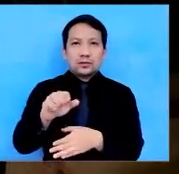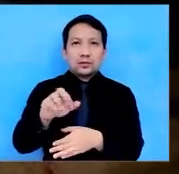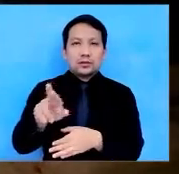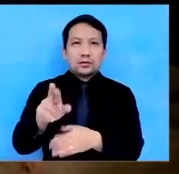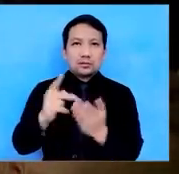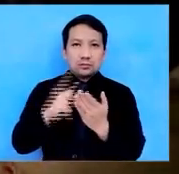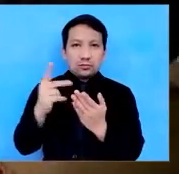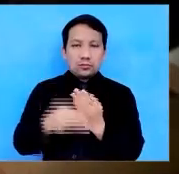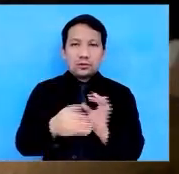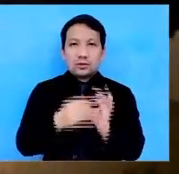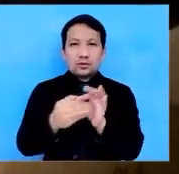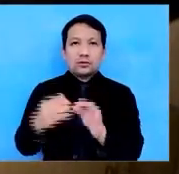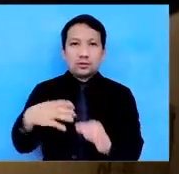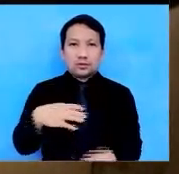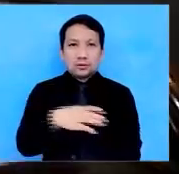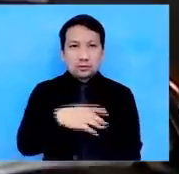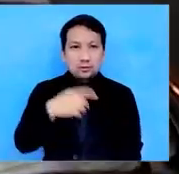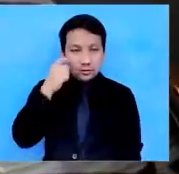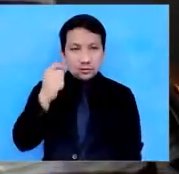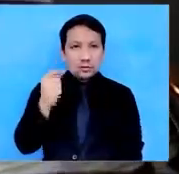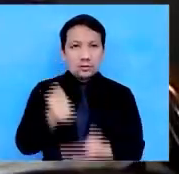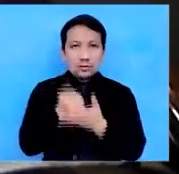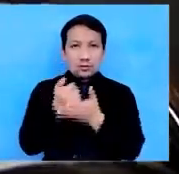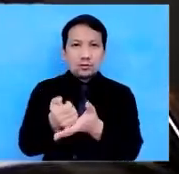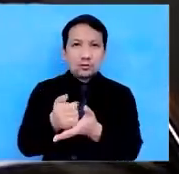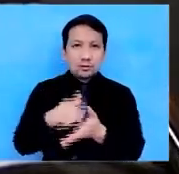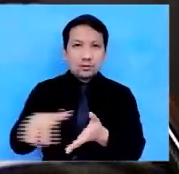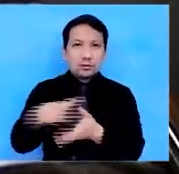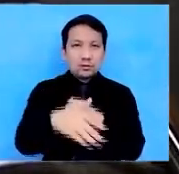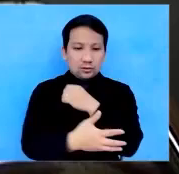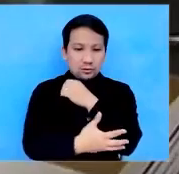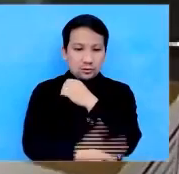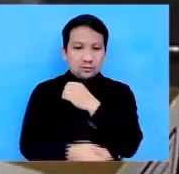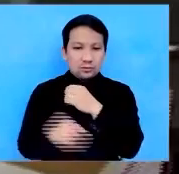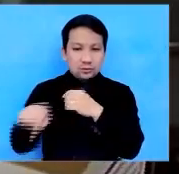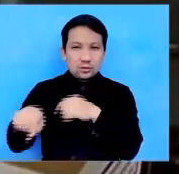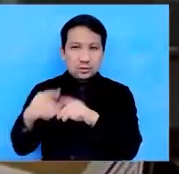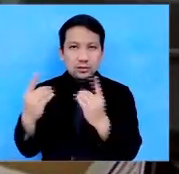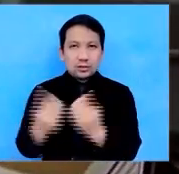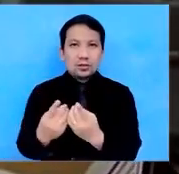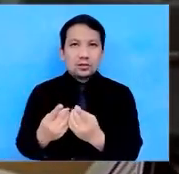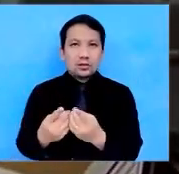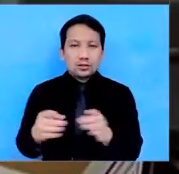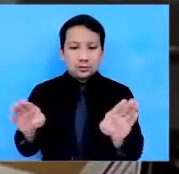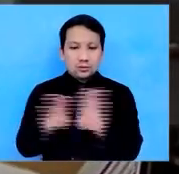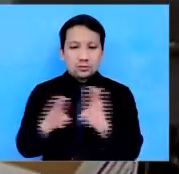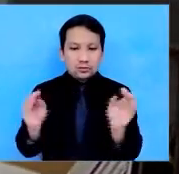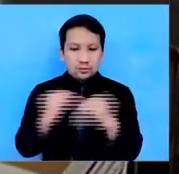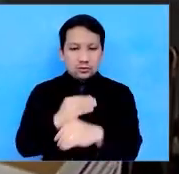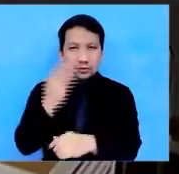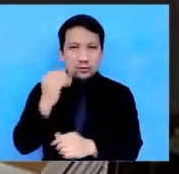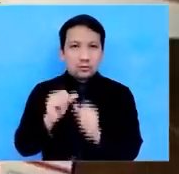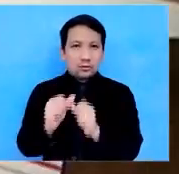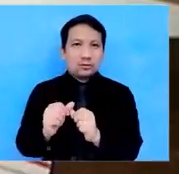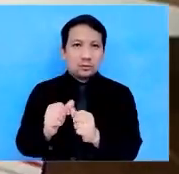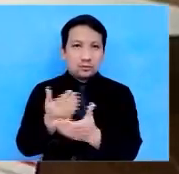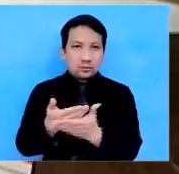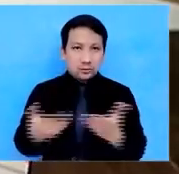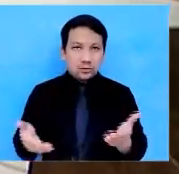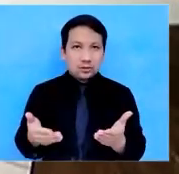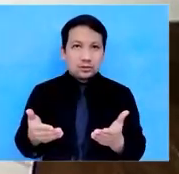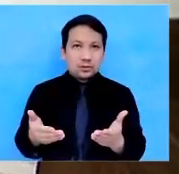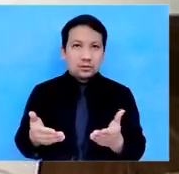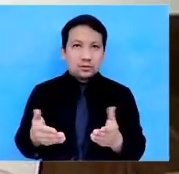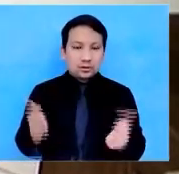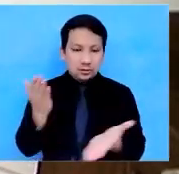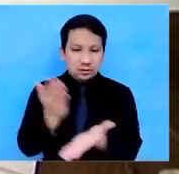programa ni Congressman Teves na layong tumulong sa mga mahihirap nilang kadistrito. Isinara ang opisina, nagligpit ng mga gamit at